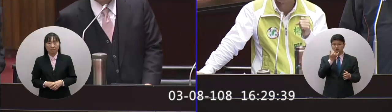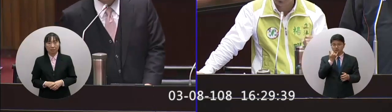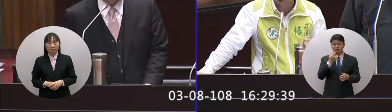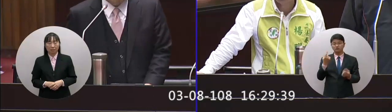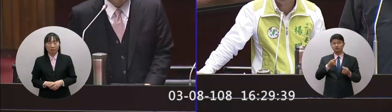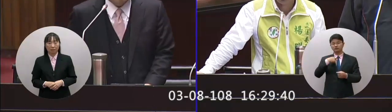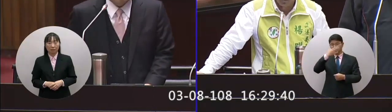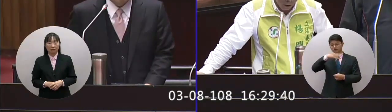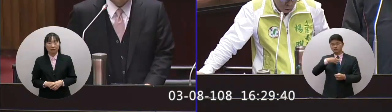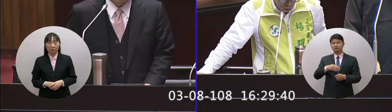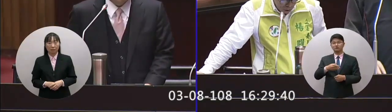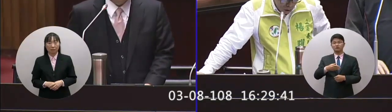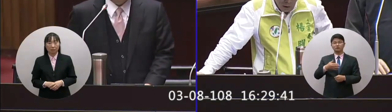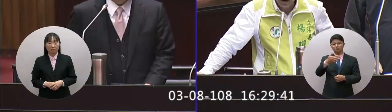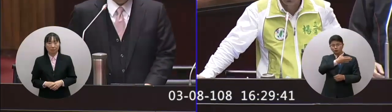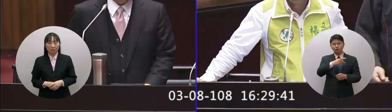先进的技术，